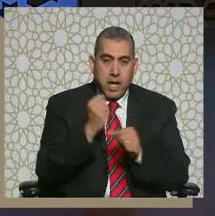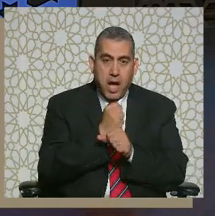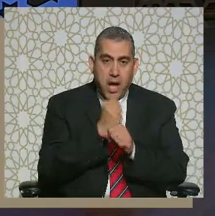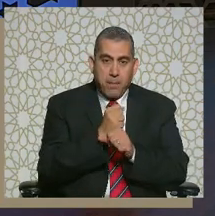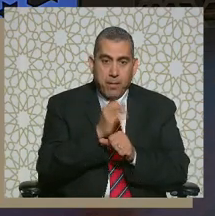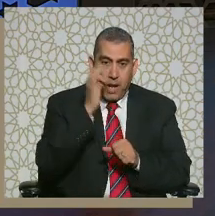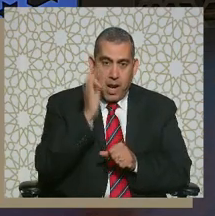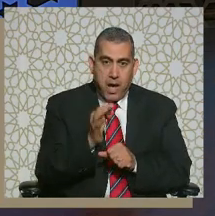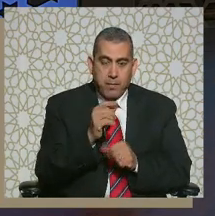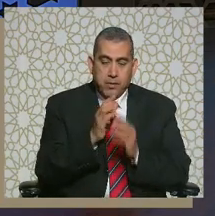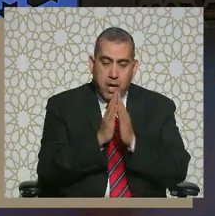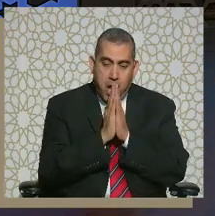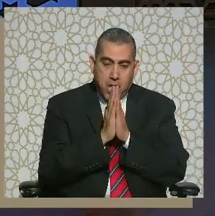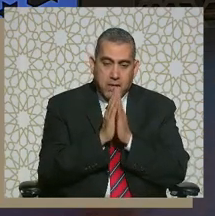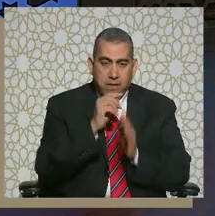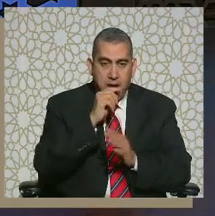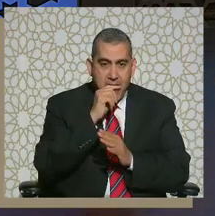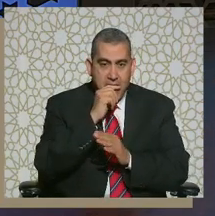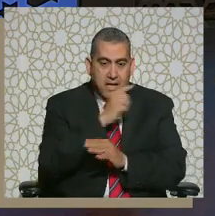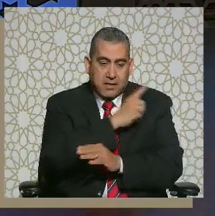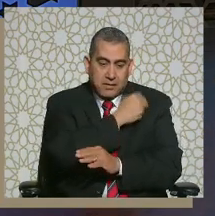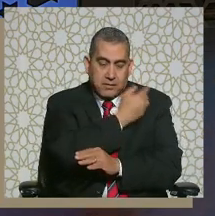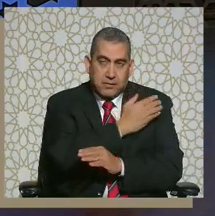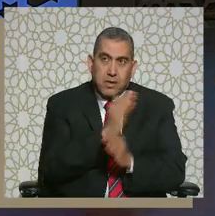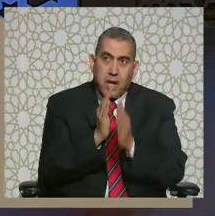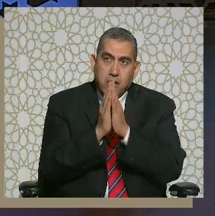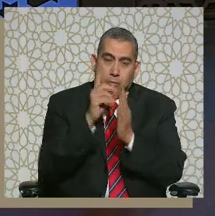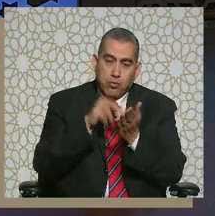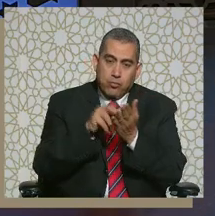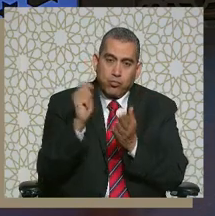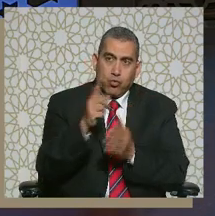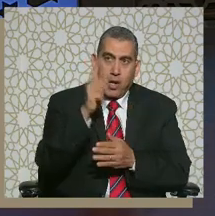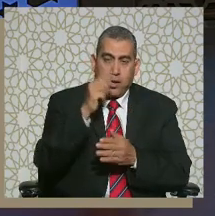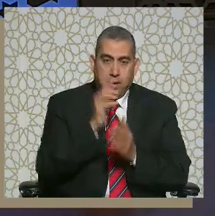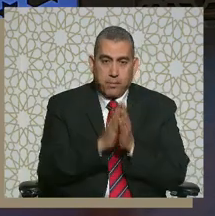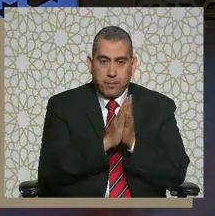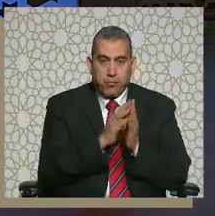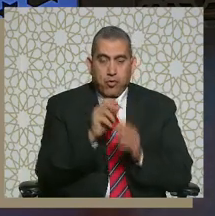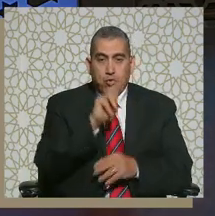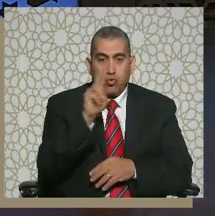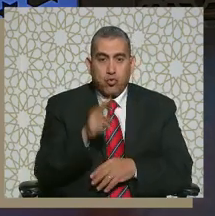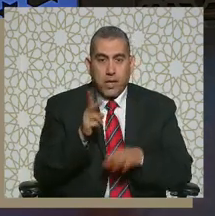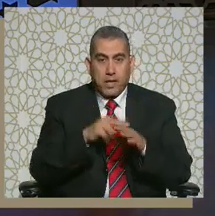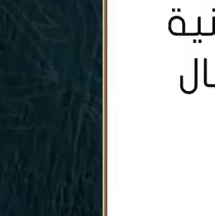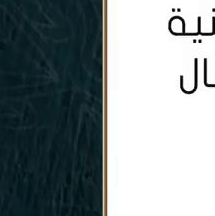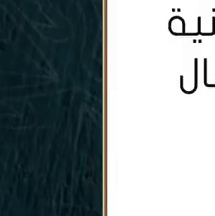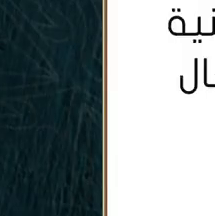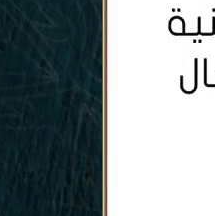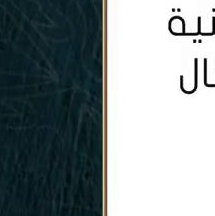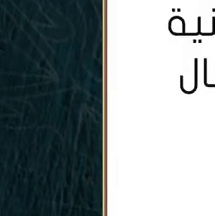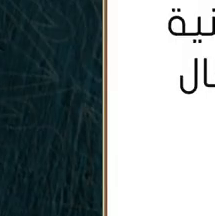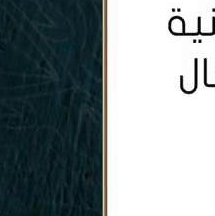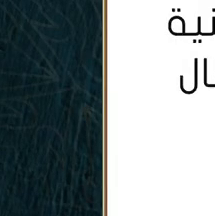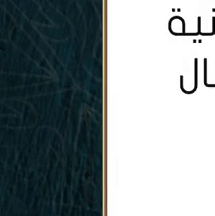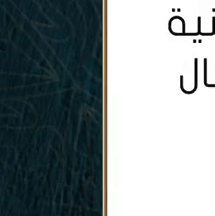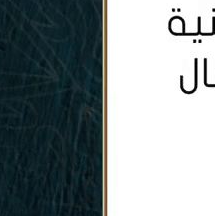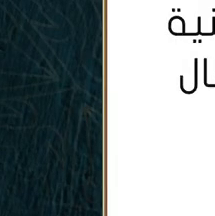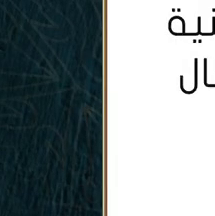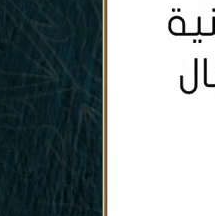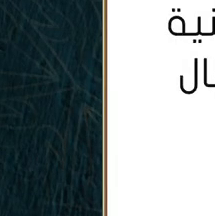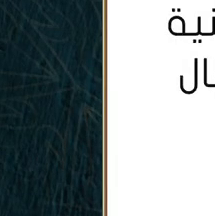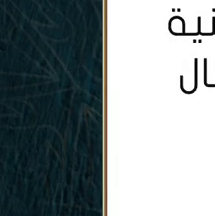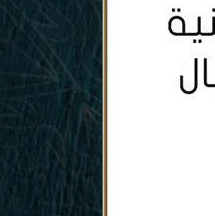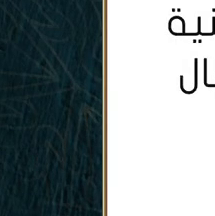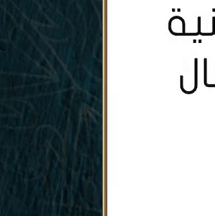لابد ان تتوب الى الله سبحانه وتعالى وتسارع بالتوبه السؤال اللي بعد كده بيقول السلام